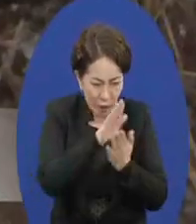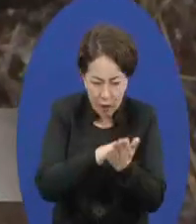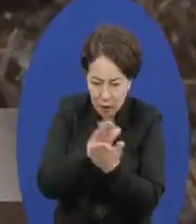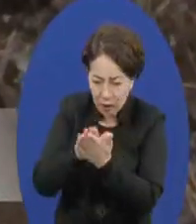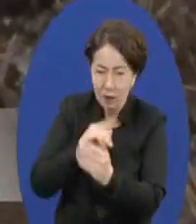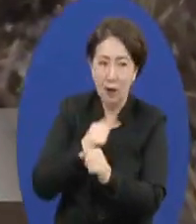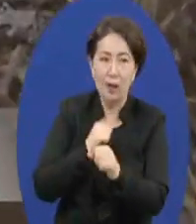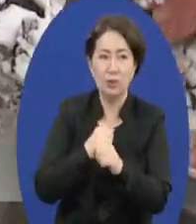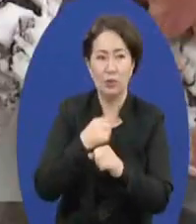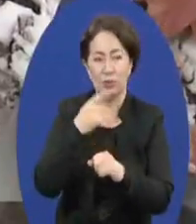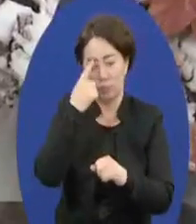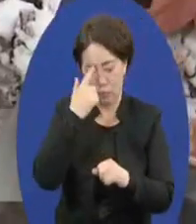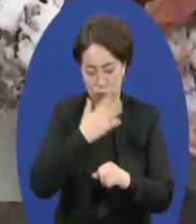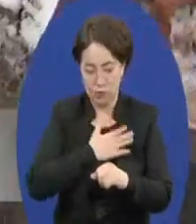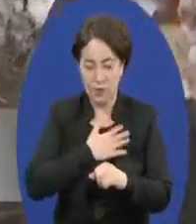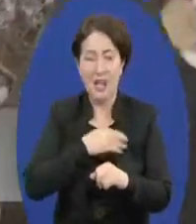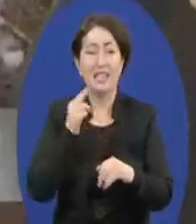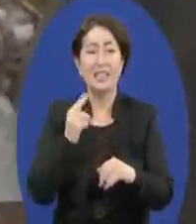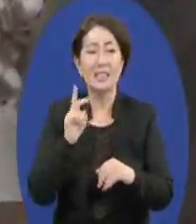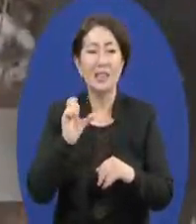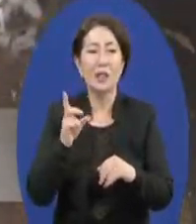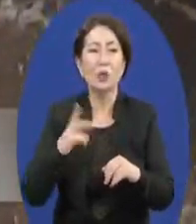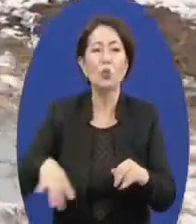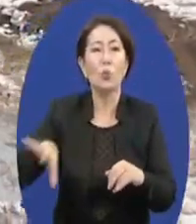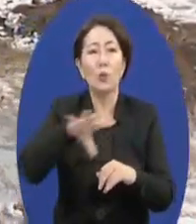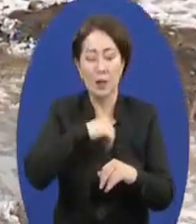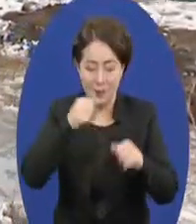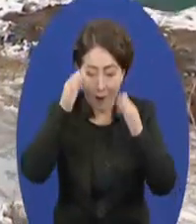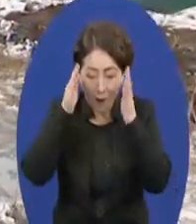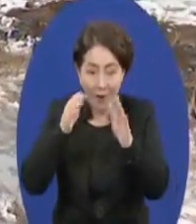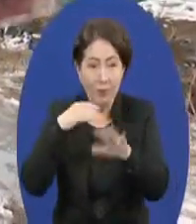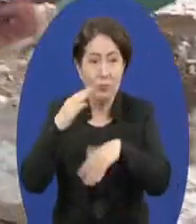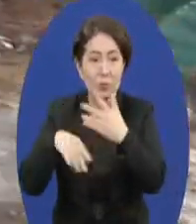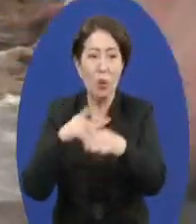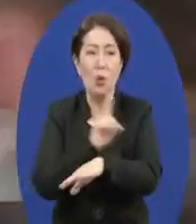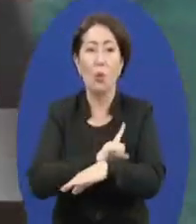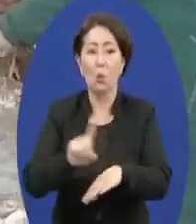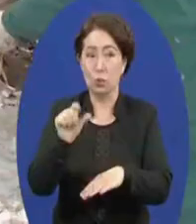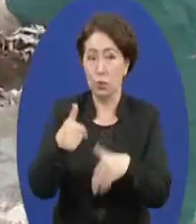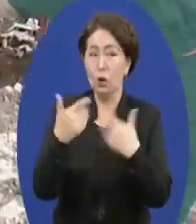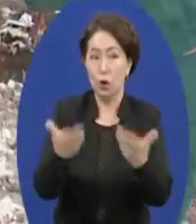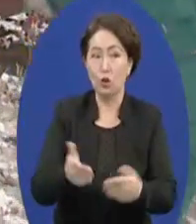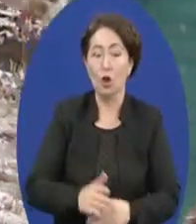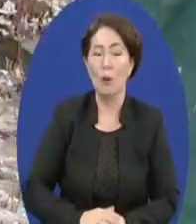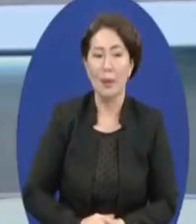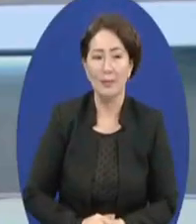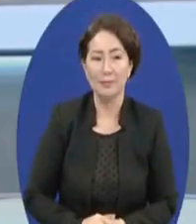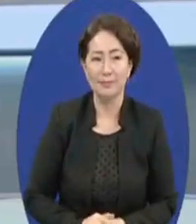арчлах ажилд үндэсний цэцэрлэгт хүрээлэнгийн хамт олон анхаарч ирсэн нь үр дүнгээ өгчээ.